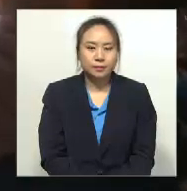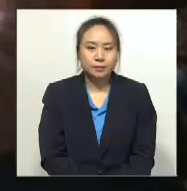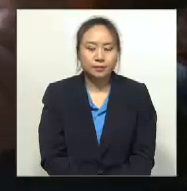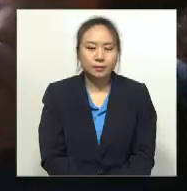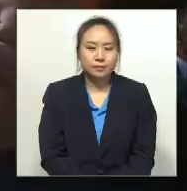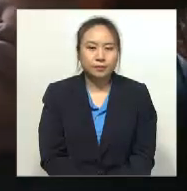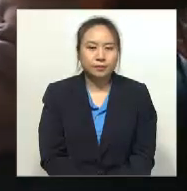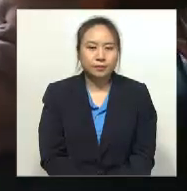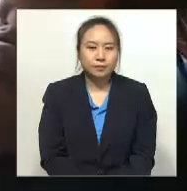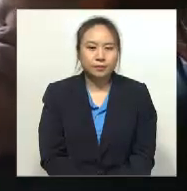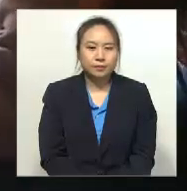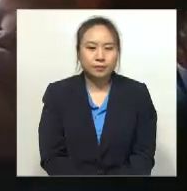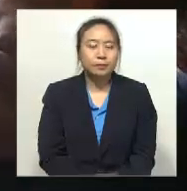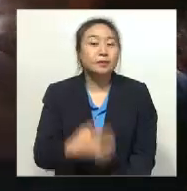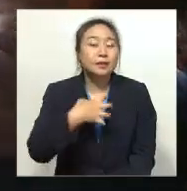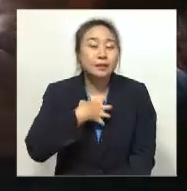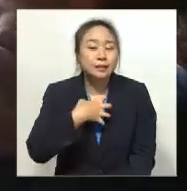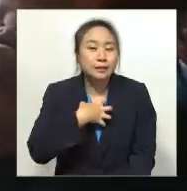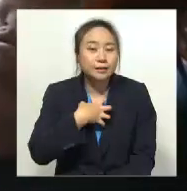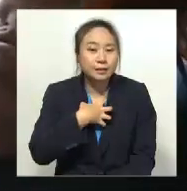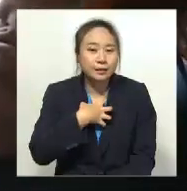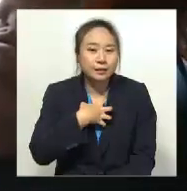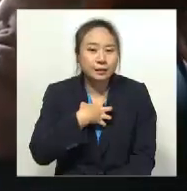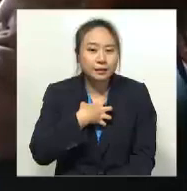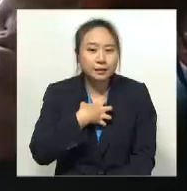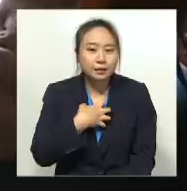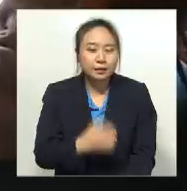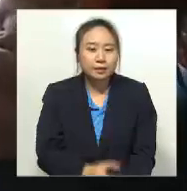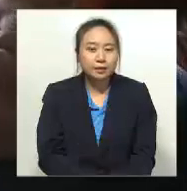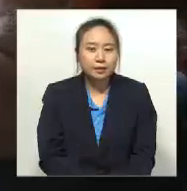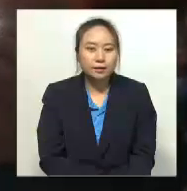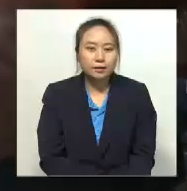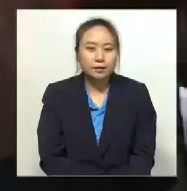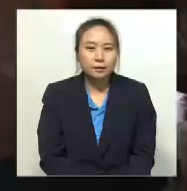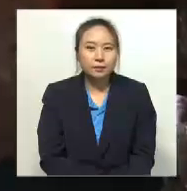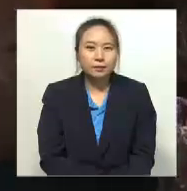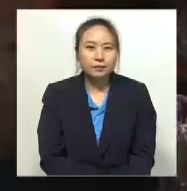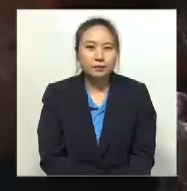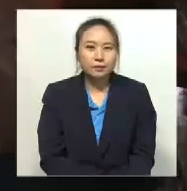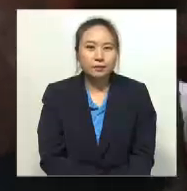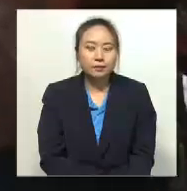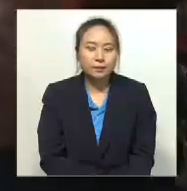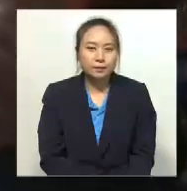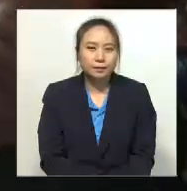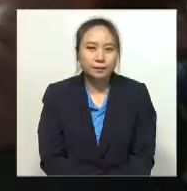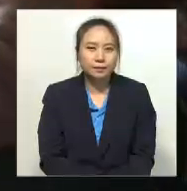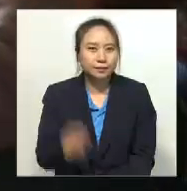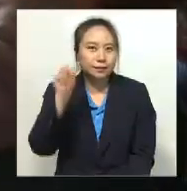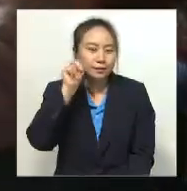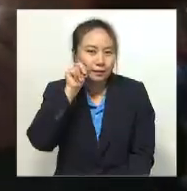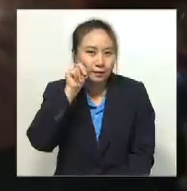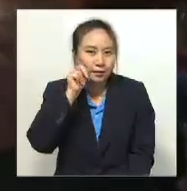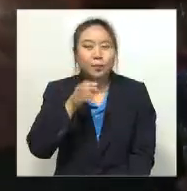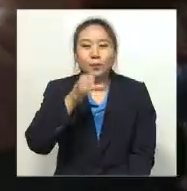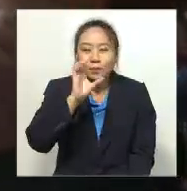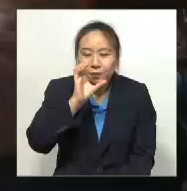เดี๋ยวเนาะอยากได้เป็นเรื่องน้ำเรื่องในมันอะไรได้มาใส่มานั่นนั่นนี่แหละกับนี่นะน้ำอยู่น้ำกินกะเบิดแล้วบ่มีน้ำ